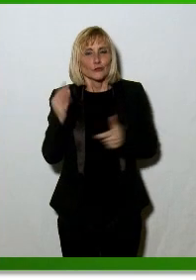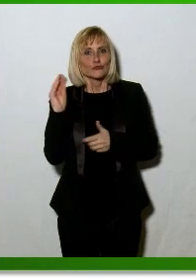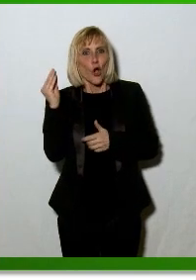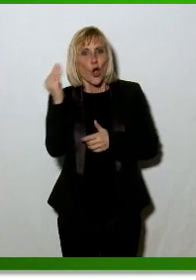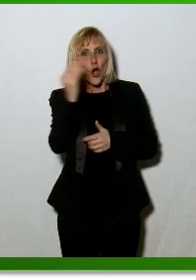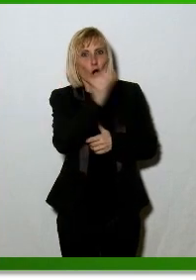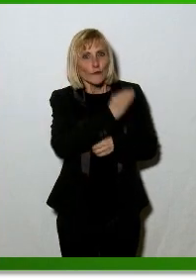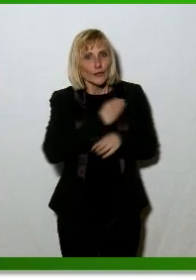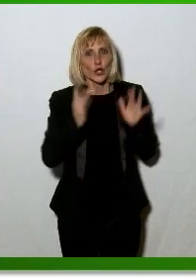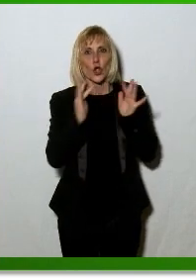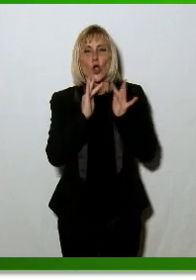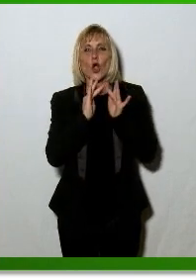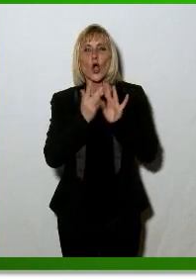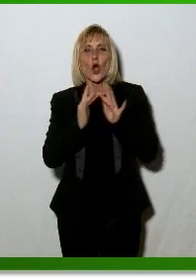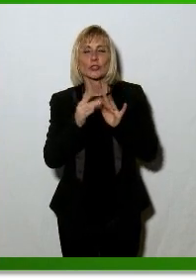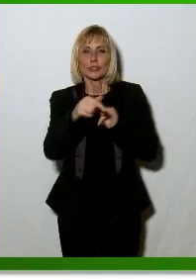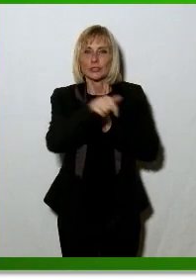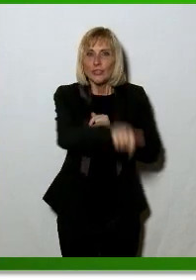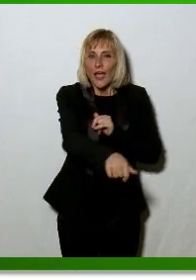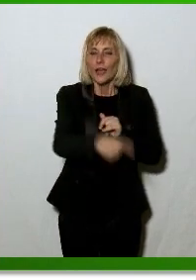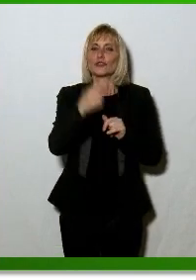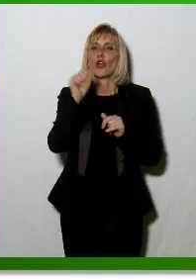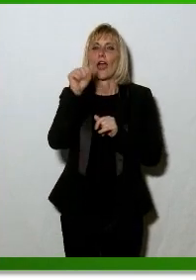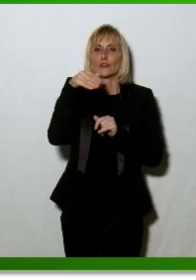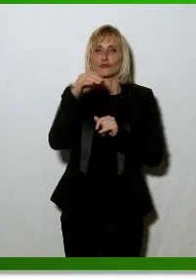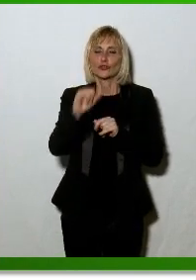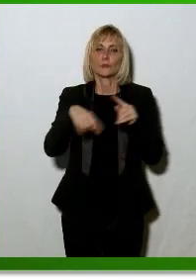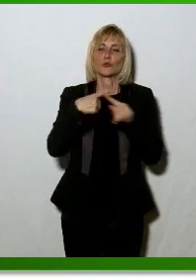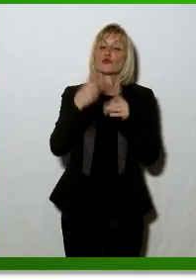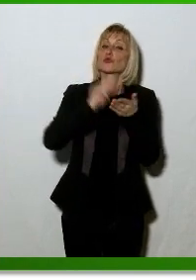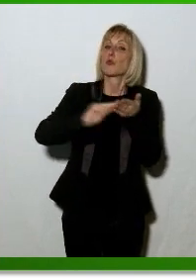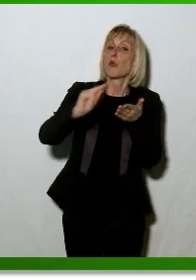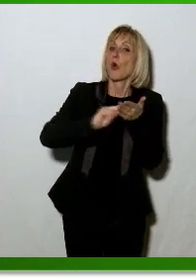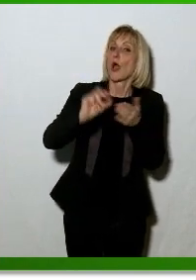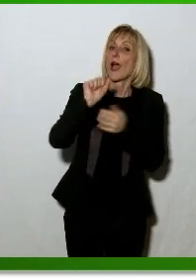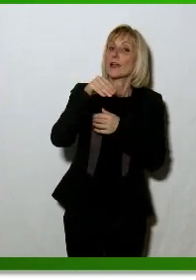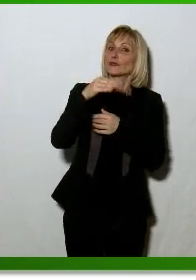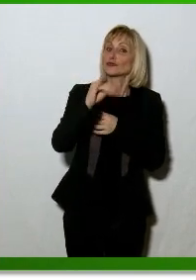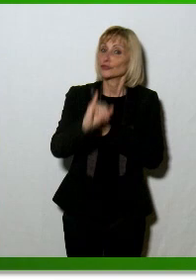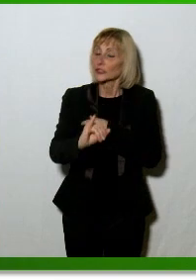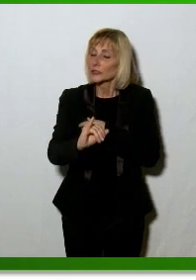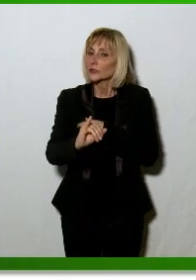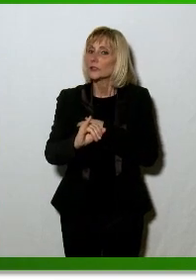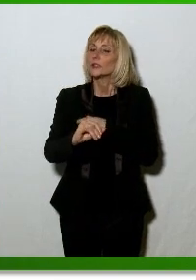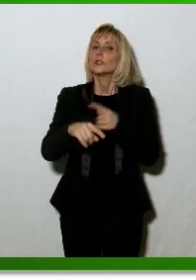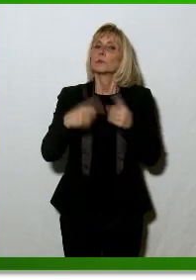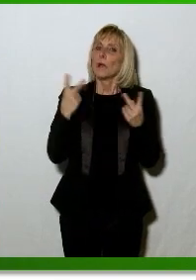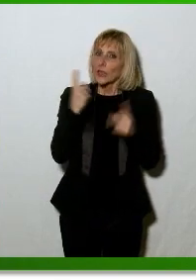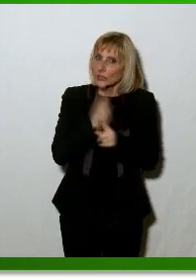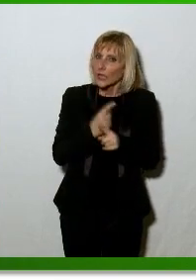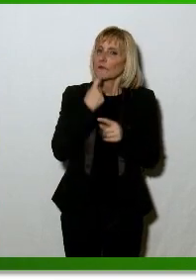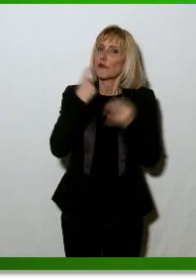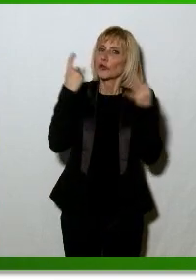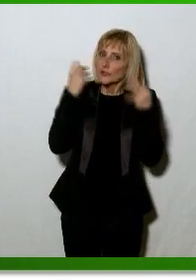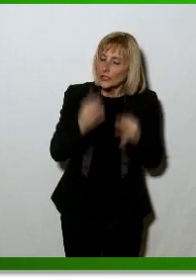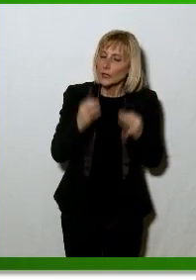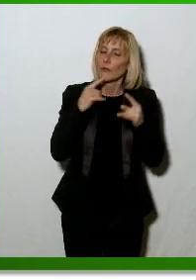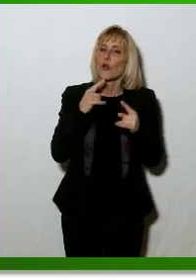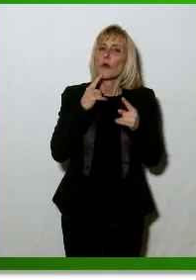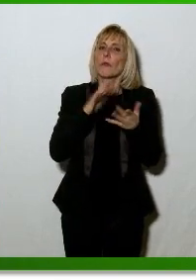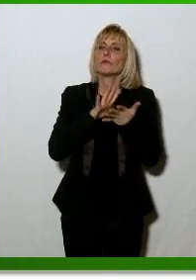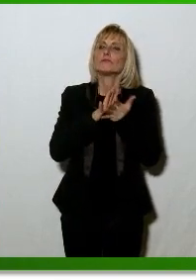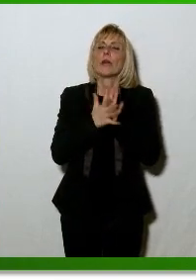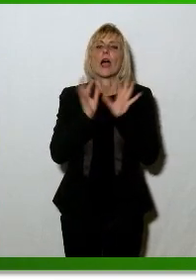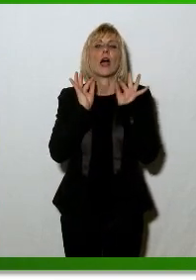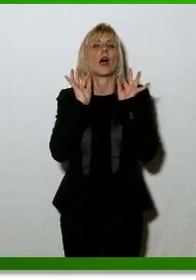in contatto con Anci e con le attività della scuola di Anci ma non temo smentita nell'affermare che siamo arrivati ad essere